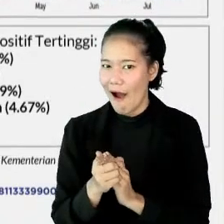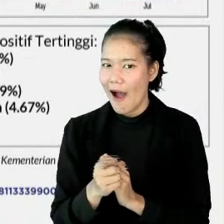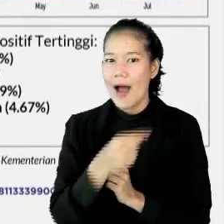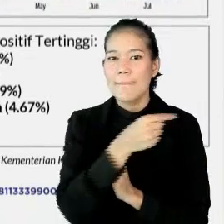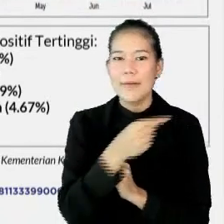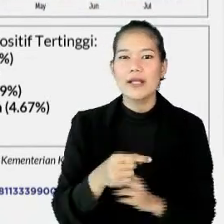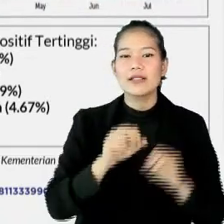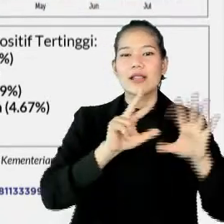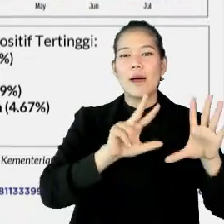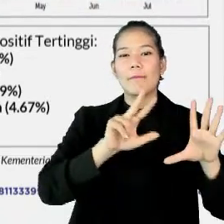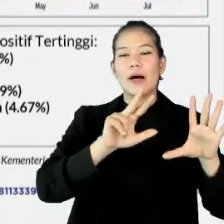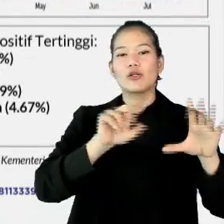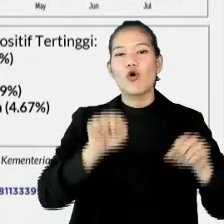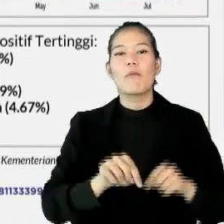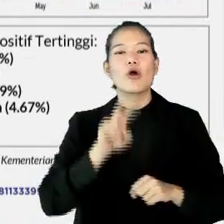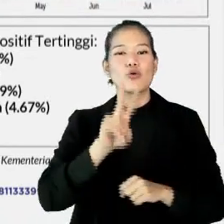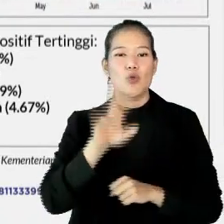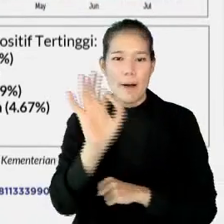turun minus 8,2%